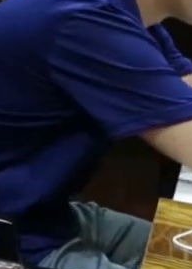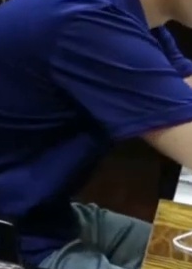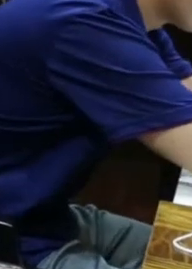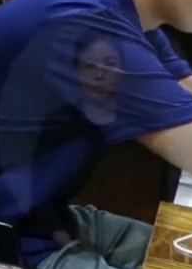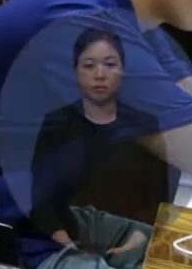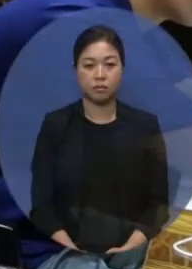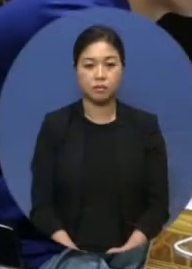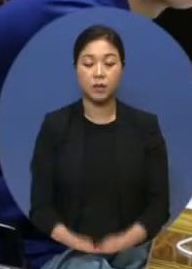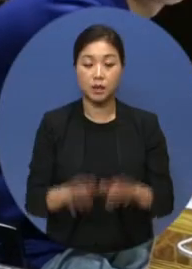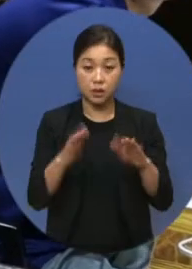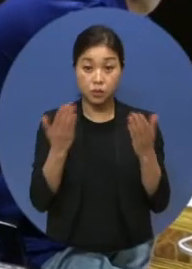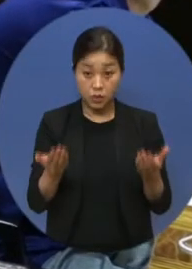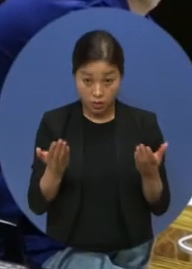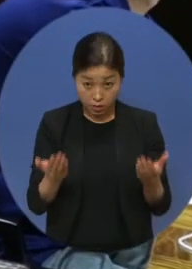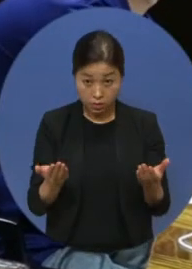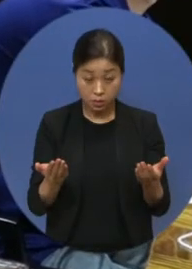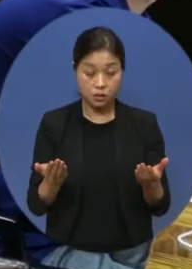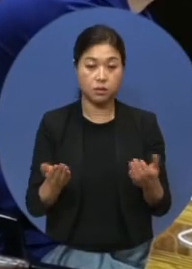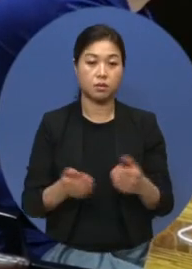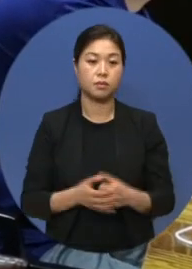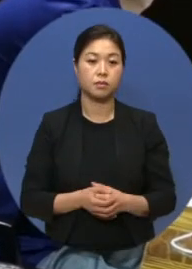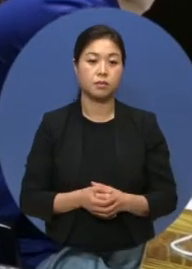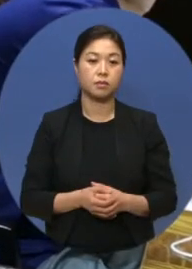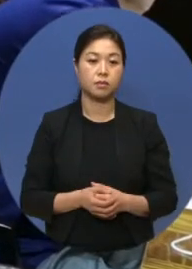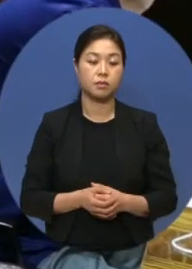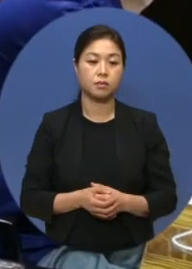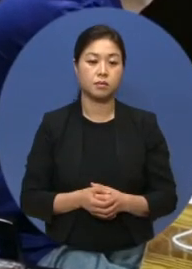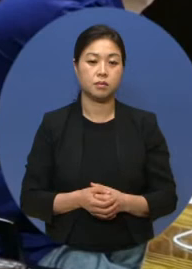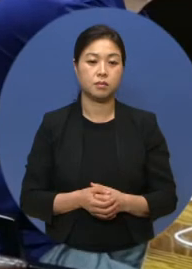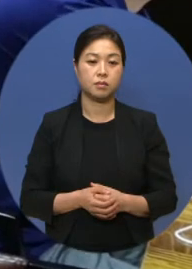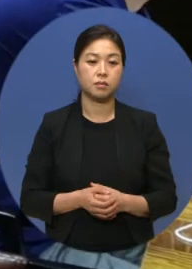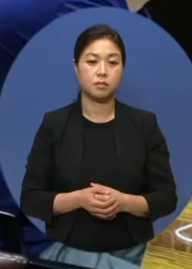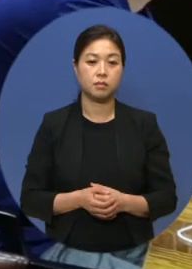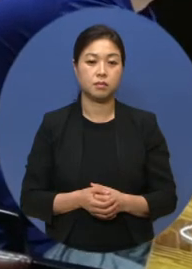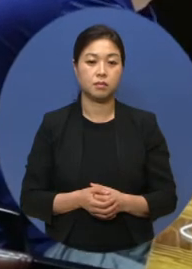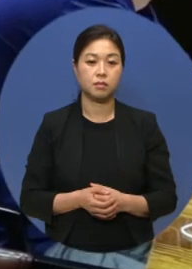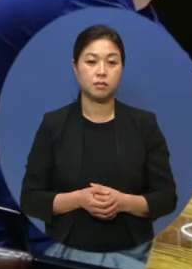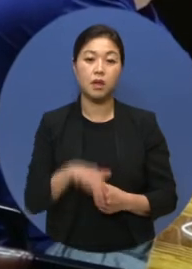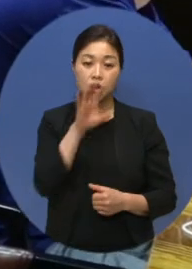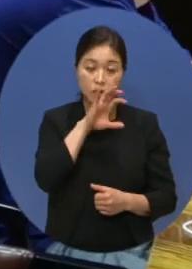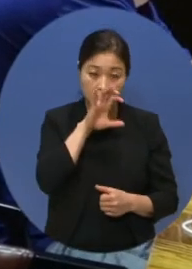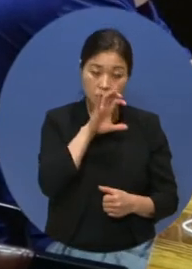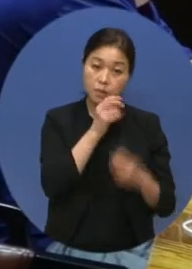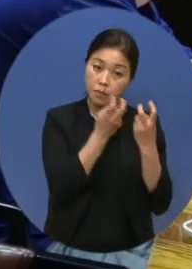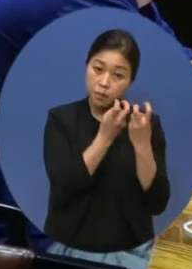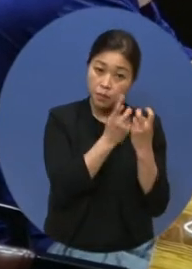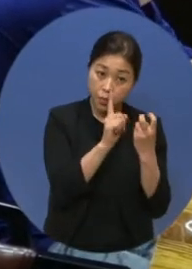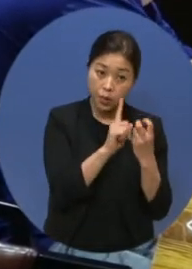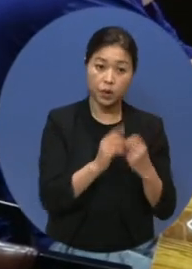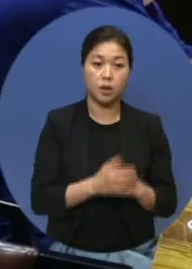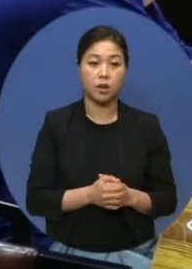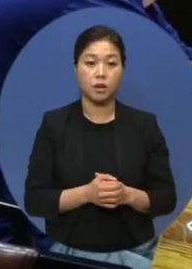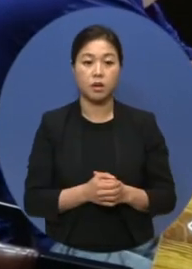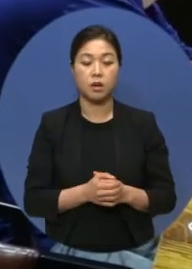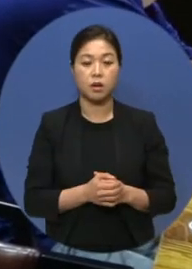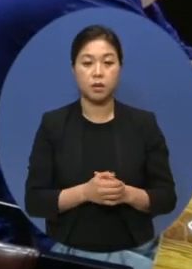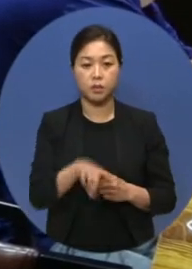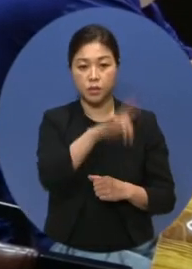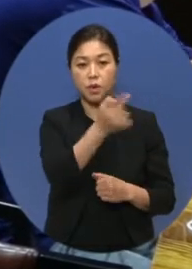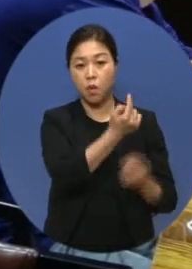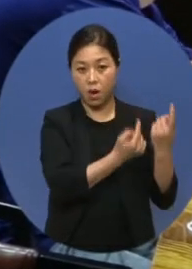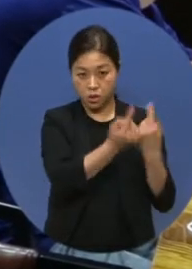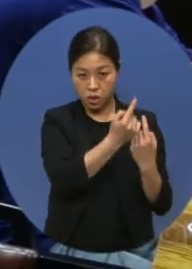지금 그냥 쉬는 시간이에요? 네네. 보통 연습은 어떻게 이루어져요? 이 친구들 출근해서